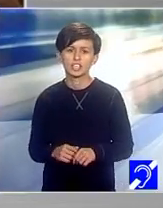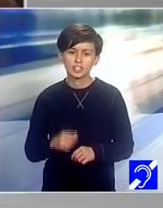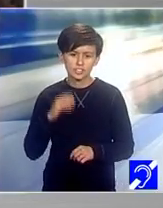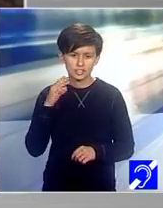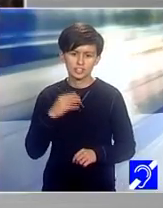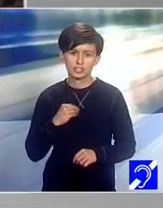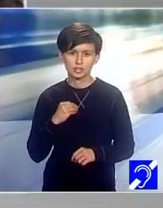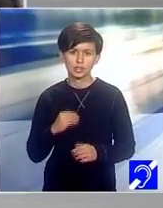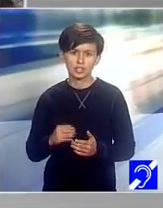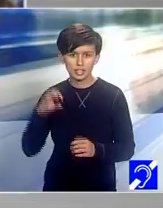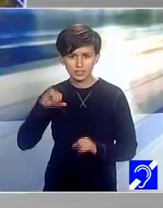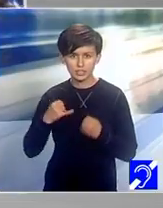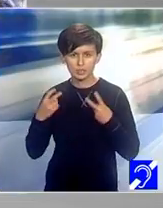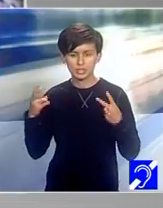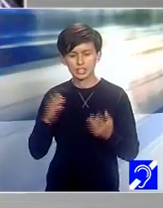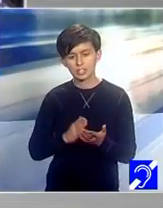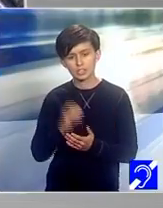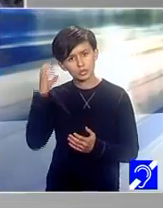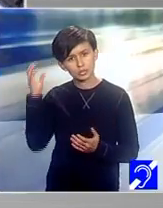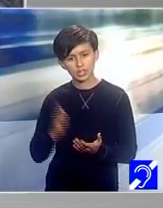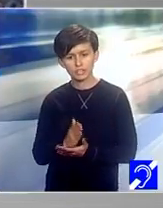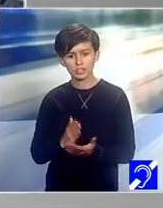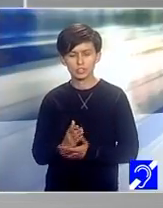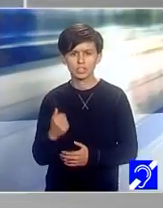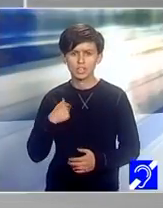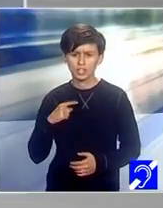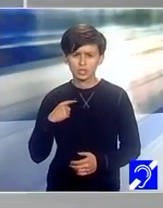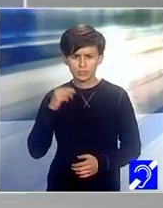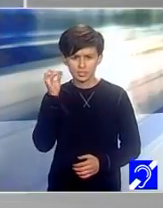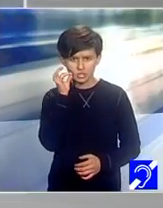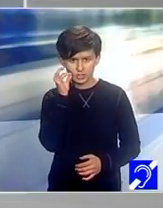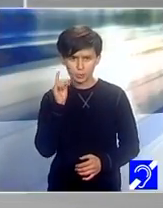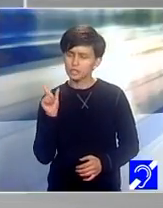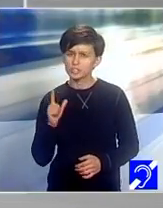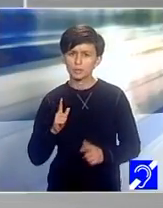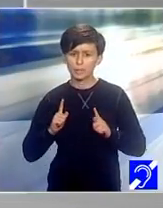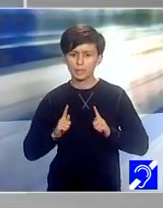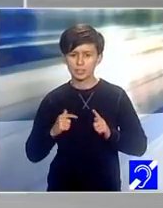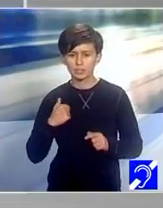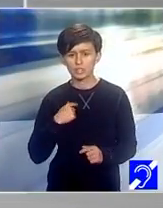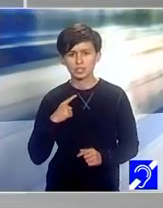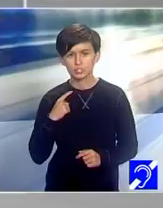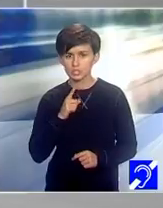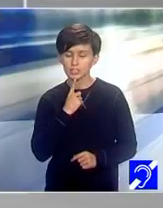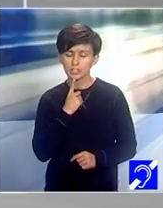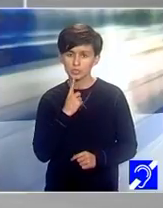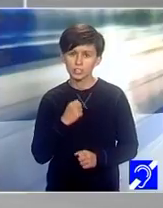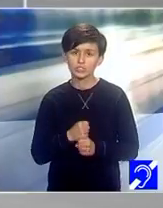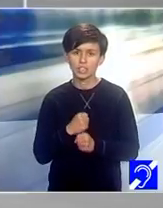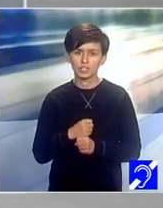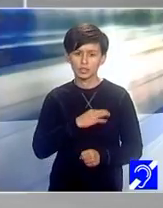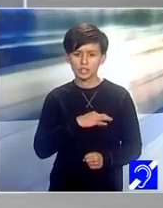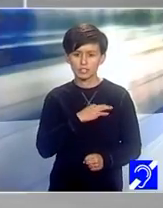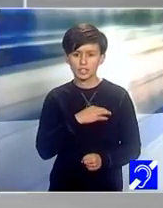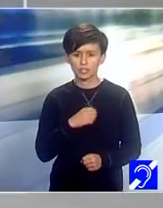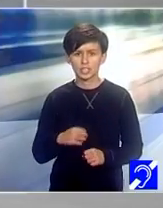vor continua. Sunt puțin dezamăgită, sincer, nu mă așteptam. Eu sunt timișoreancă și am făcut aici facultatea